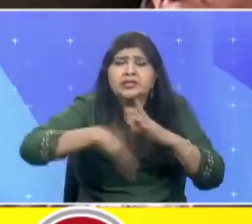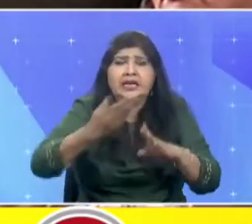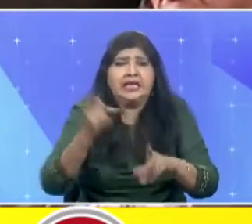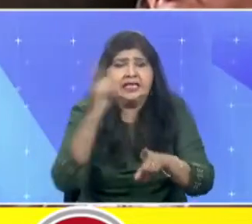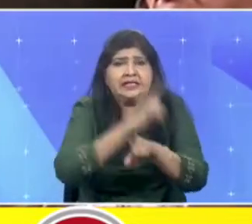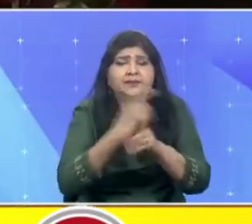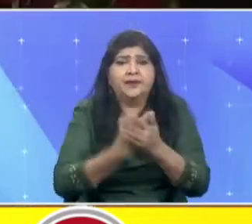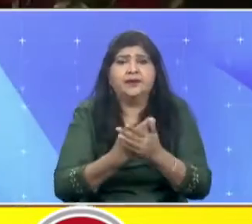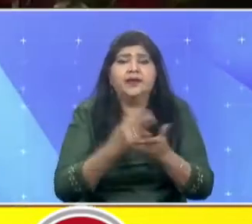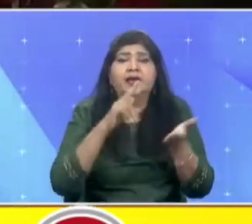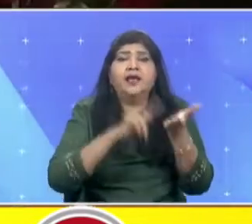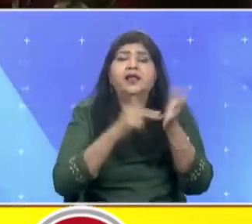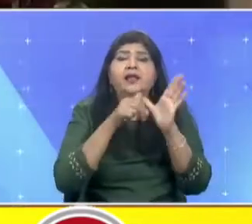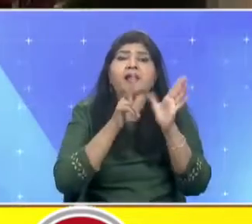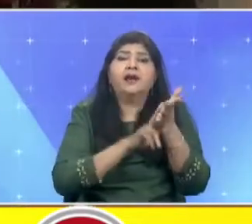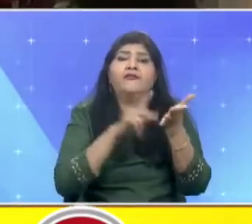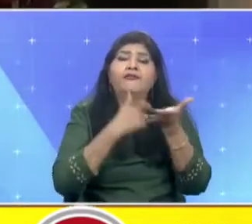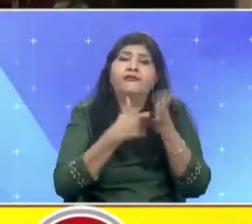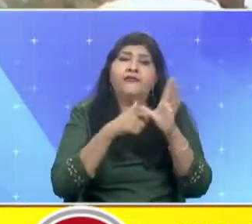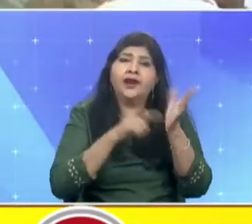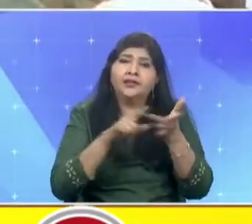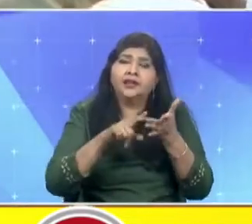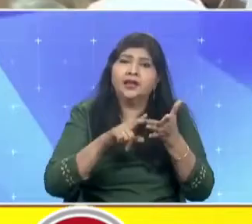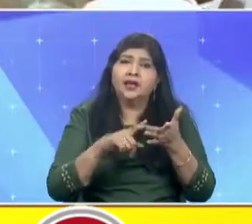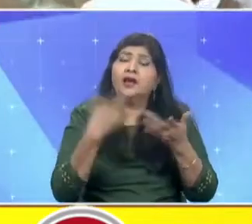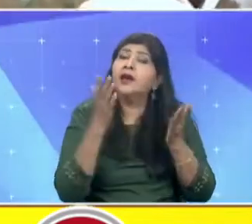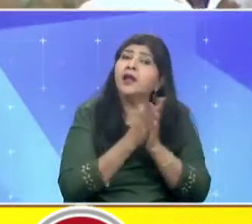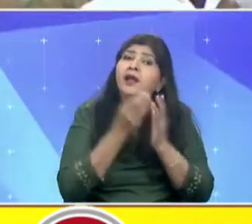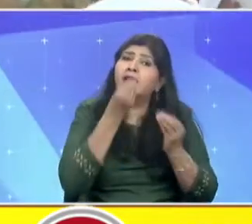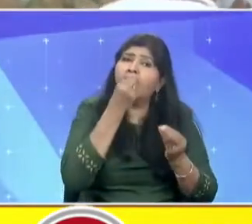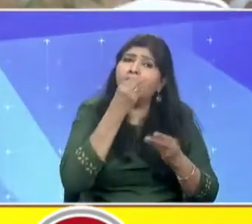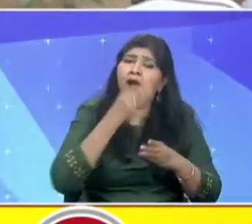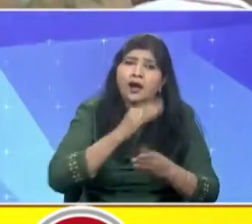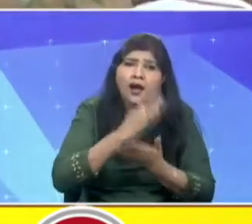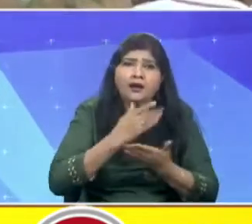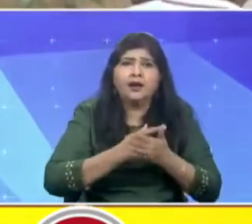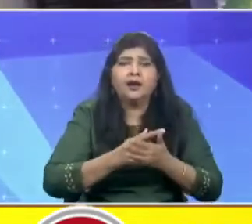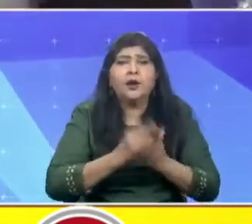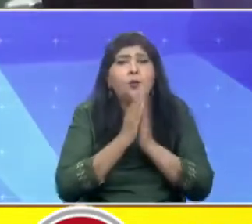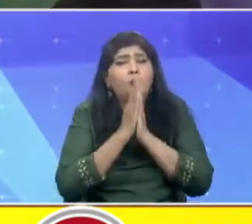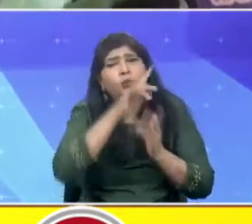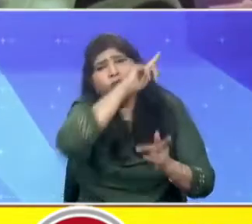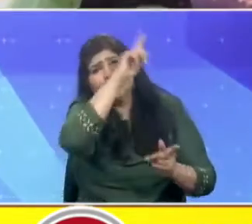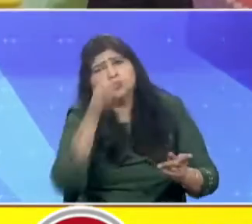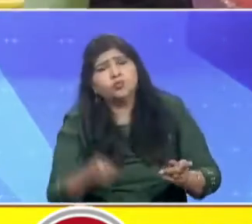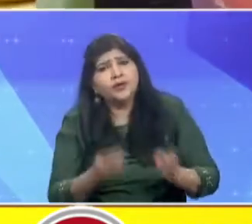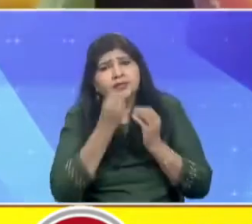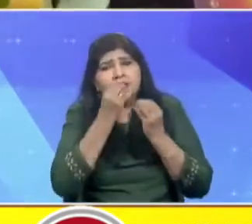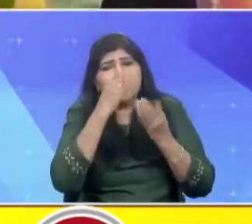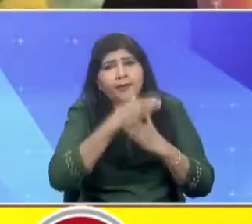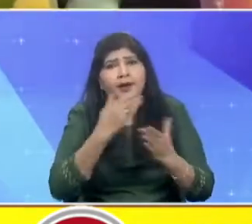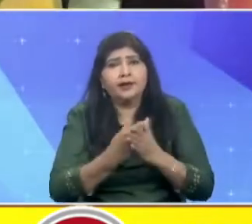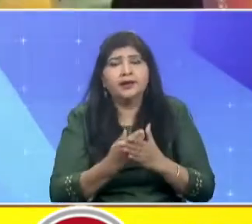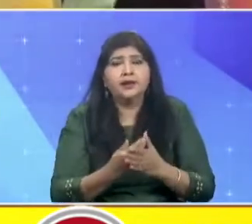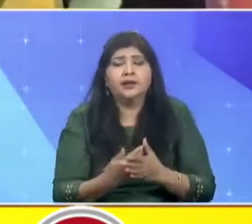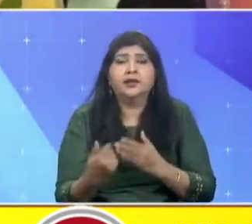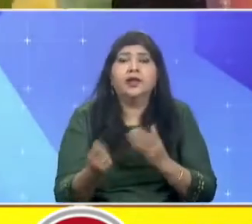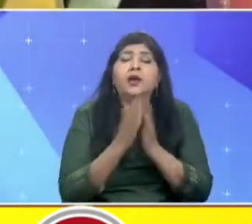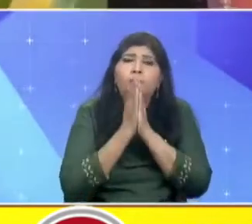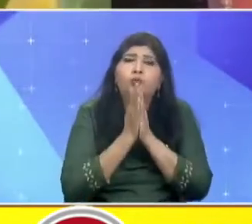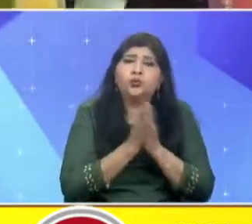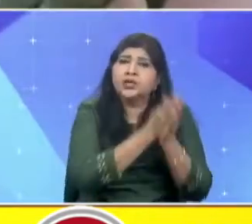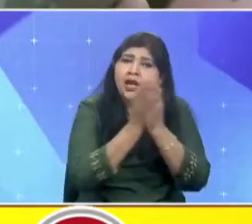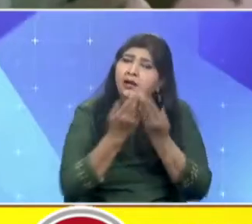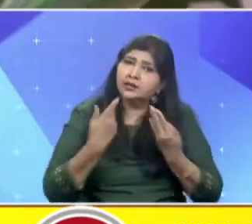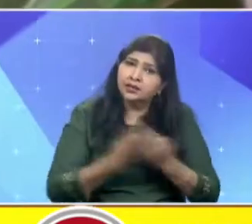ही नवरात्र है। नवरात्र में हम व्रत, उपवास, शक्ति की साधना करते